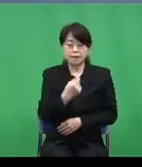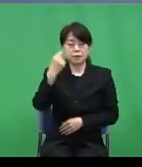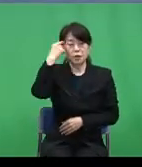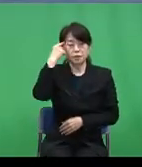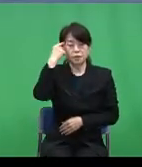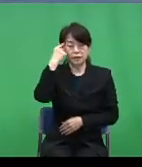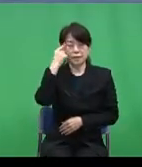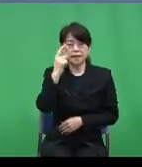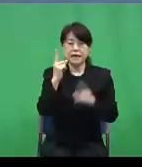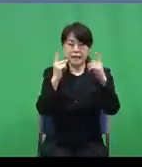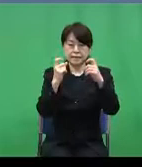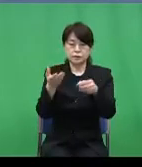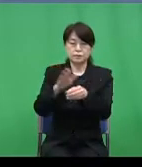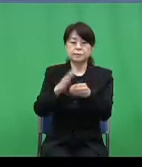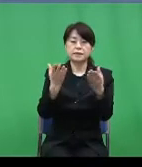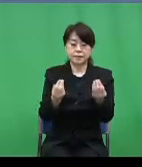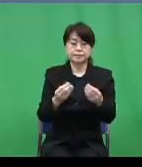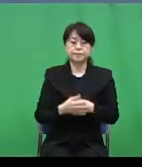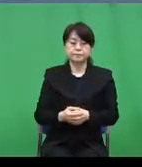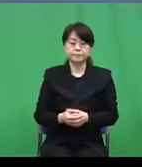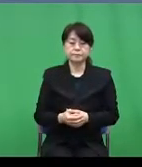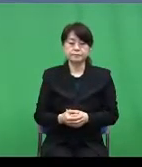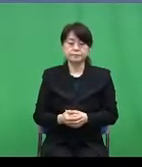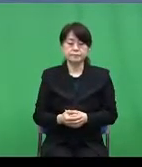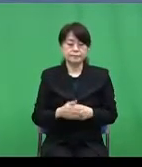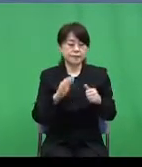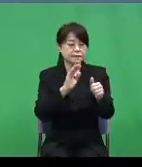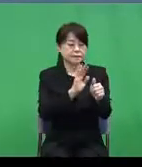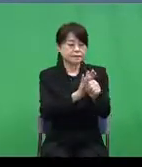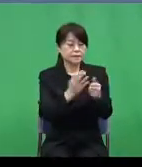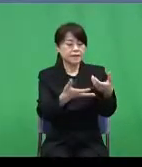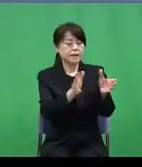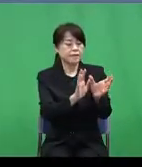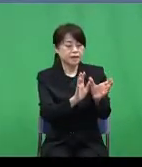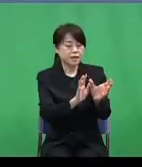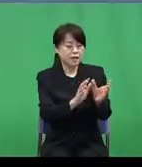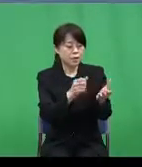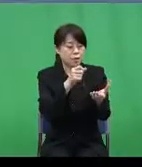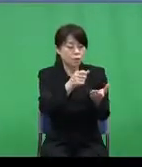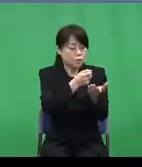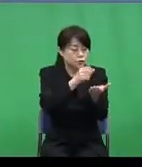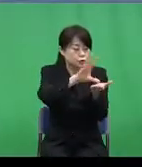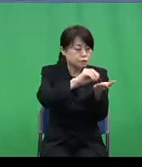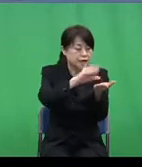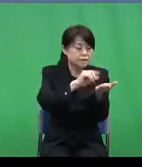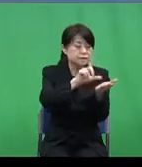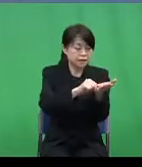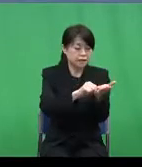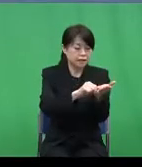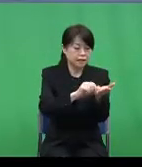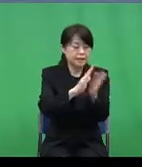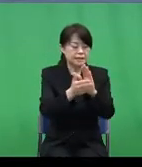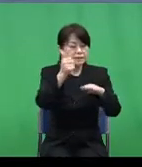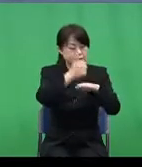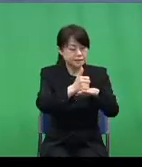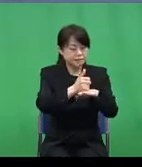と、こういうことであります。 支援団体でも取材してますと、知事は日向というか、まあ、明るいところを歩かれてきた方だから、こういった問題に